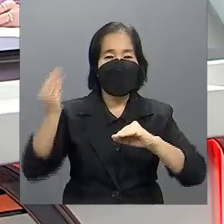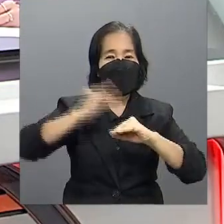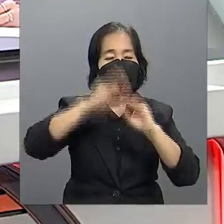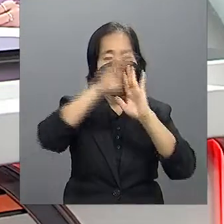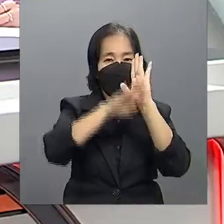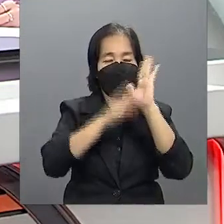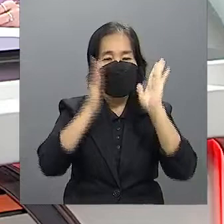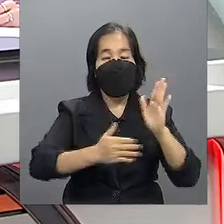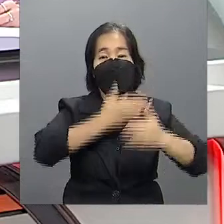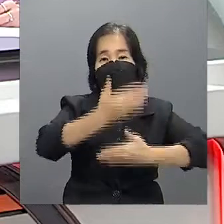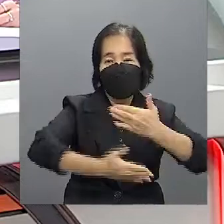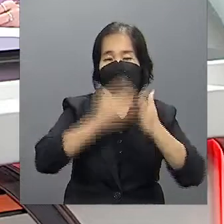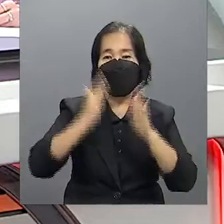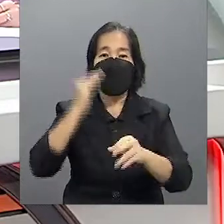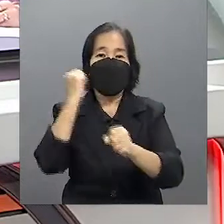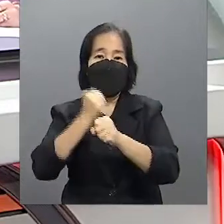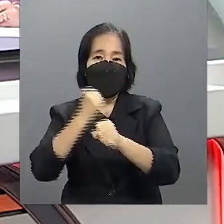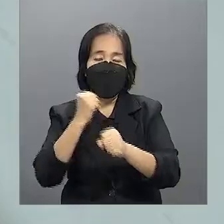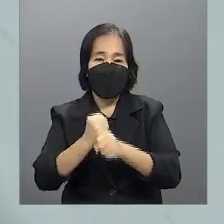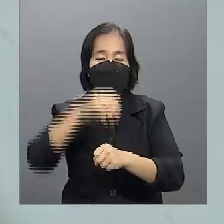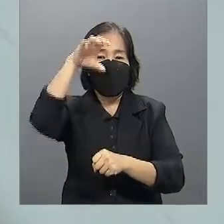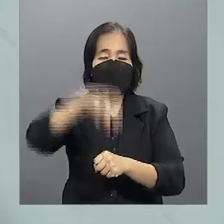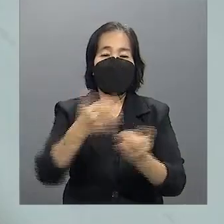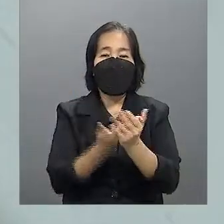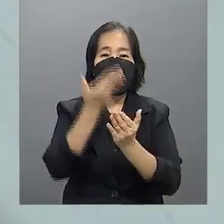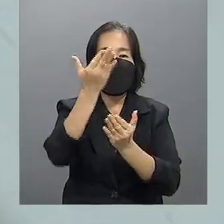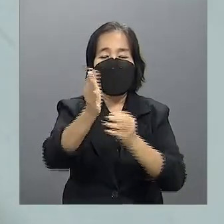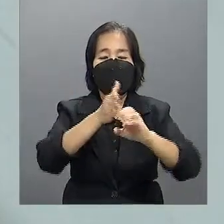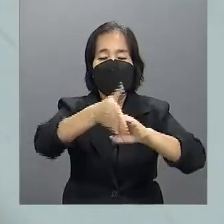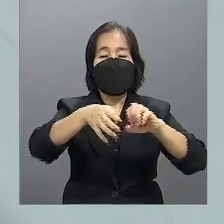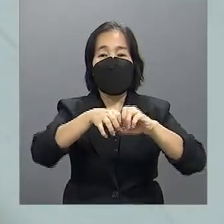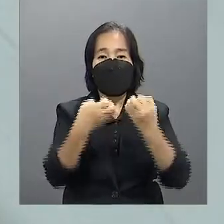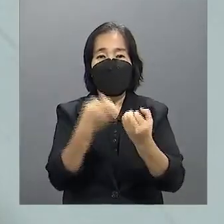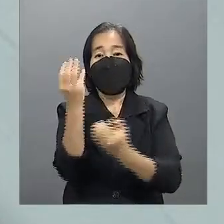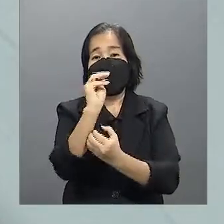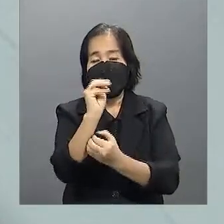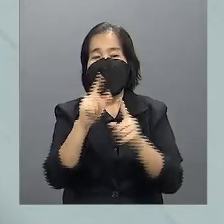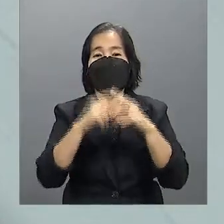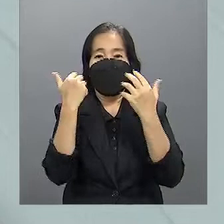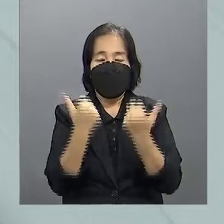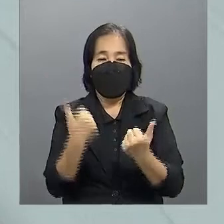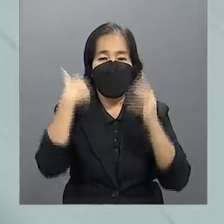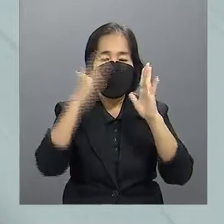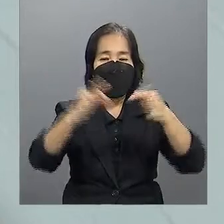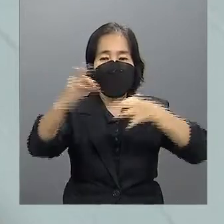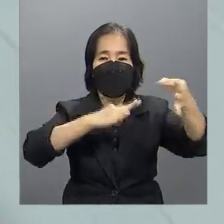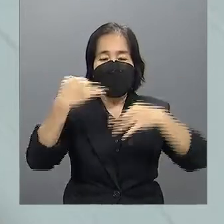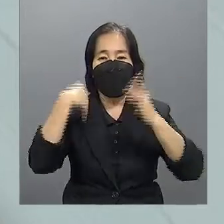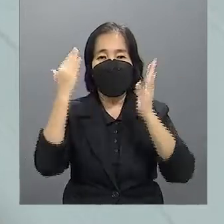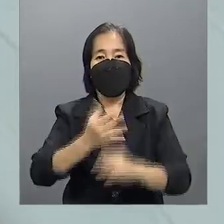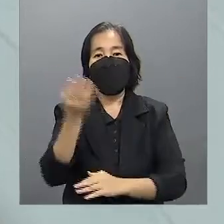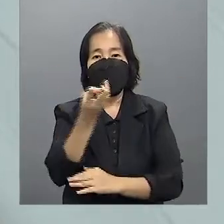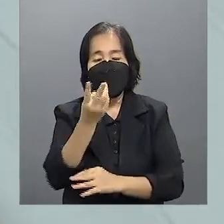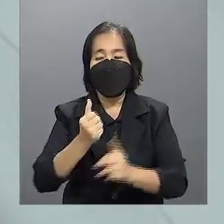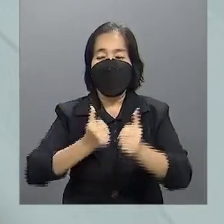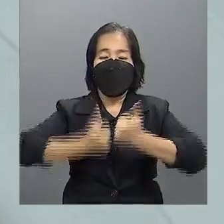ที่เข้าไปตั้งลงรับซื้อมังคุดนะคะก็ทำให้ผู้ค้าที่เข้าไปในพื้นที่ตอนนี้มีน้อยลงค่ะไม่เกิดการแข่งขันส่งผลทำ